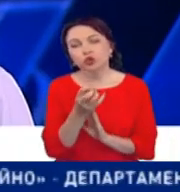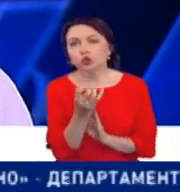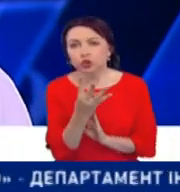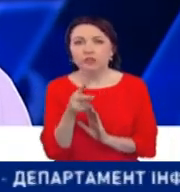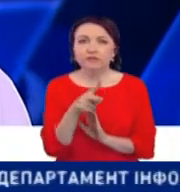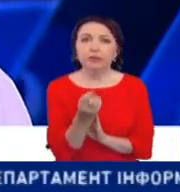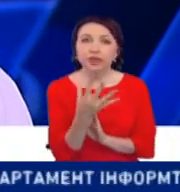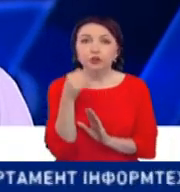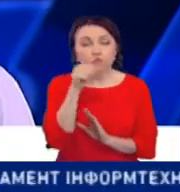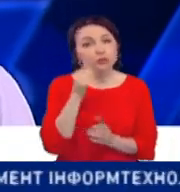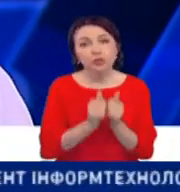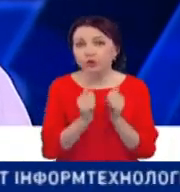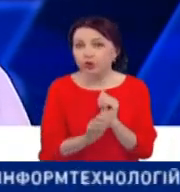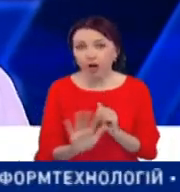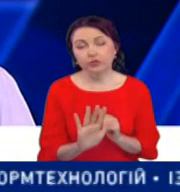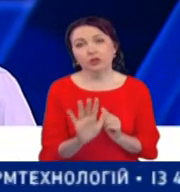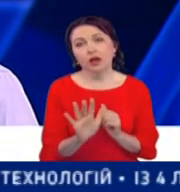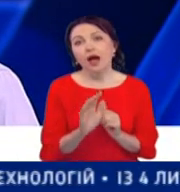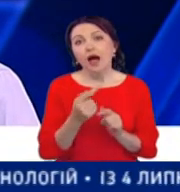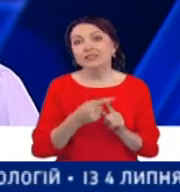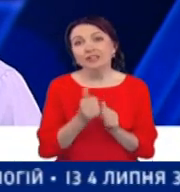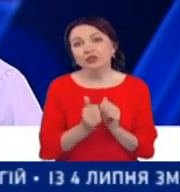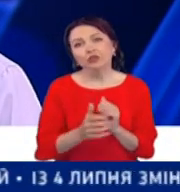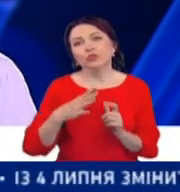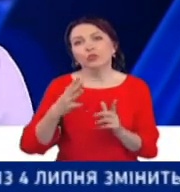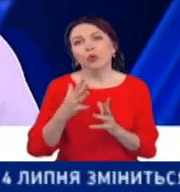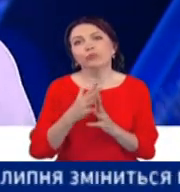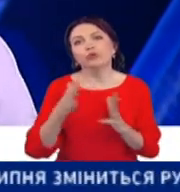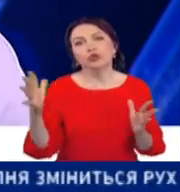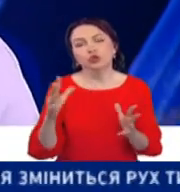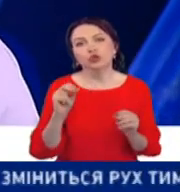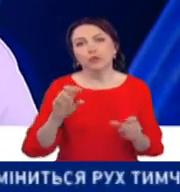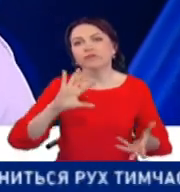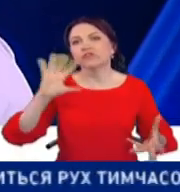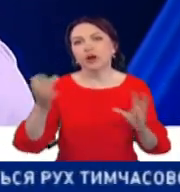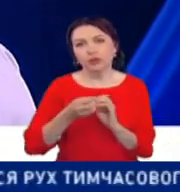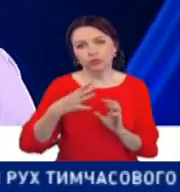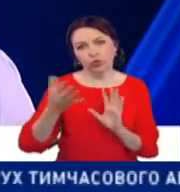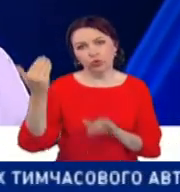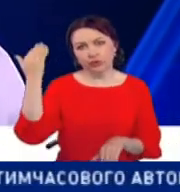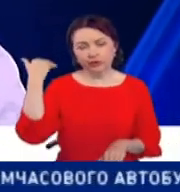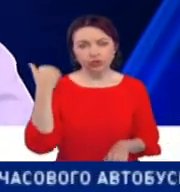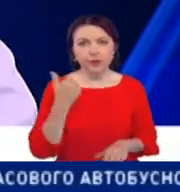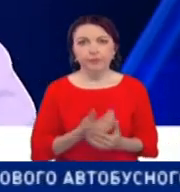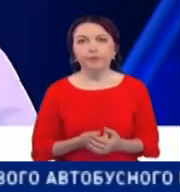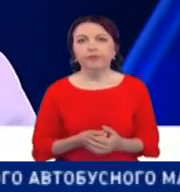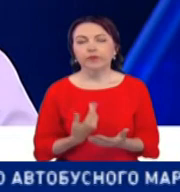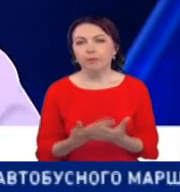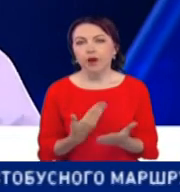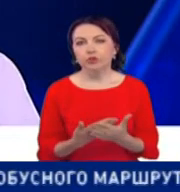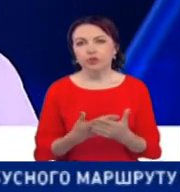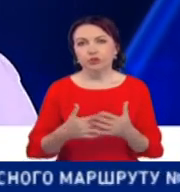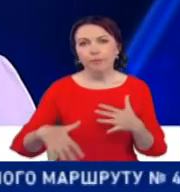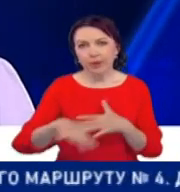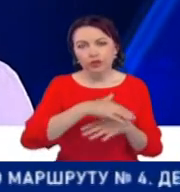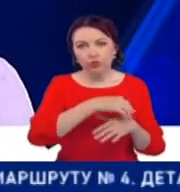не часто, але навіть це не часто було набагато більше, ніж взагалі це було, мабуть, колись раніше. Тому що на майже передових, на